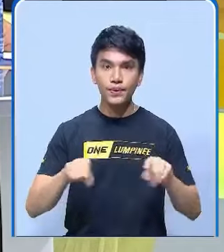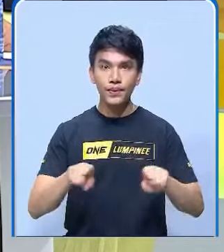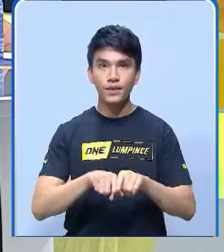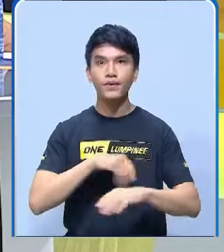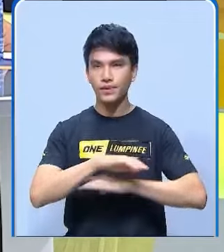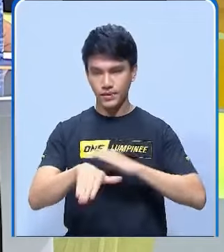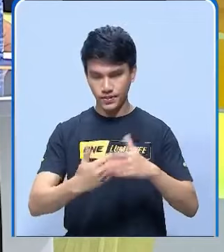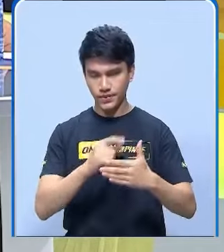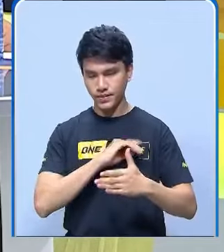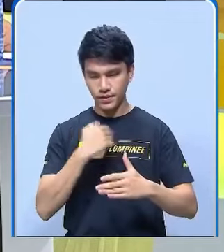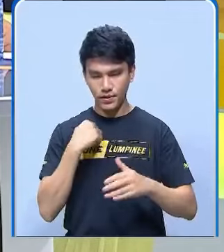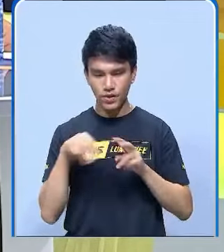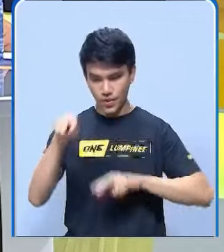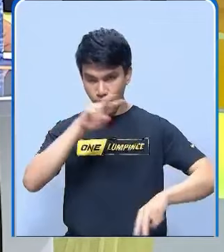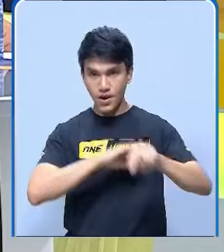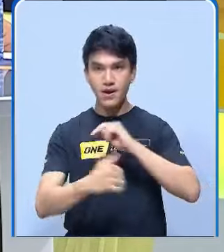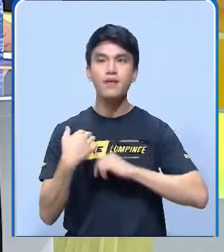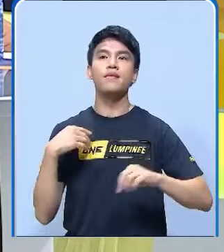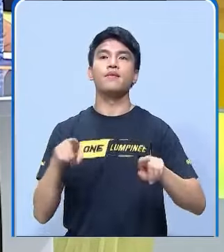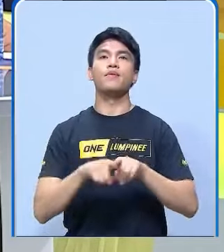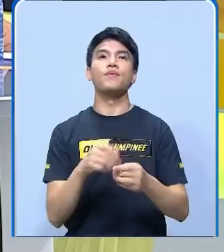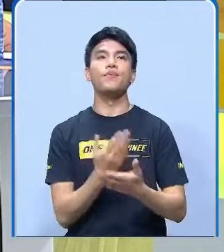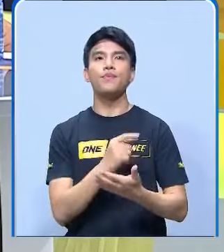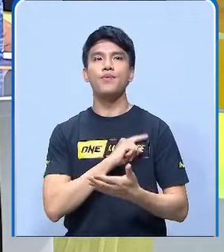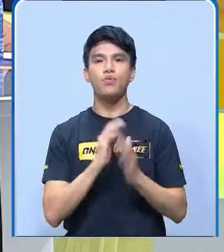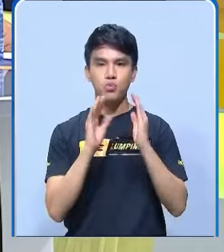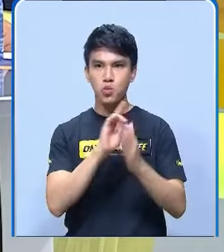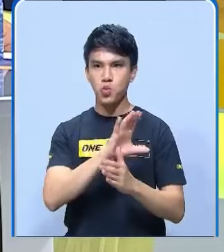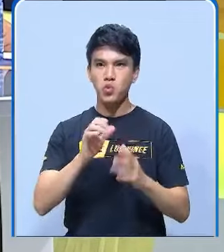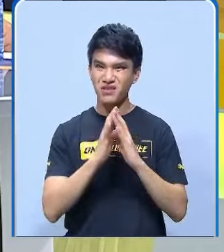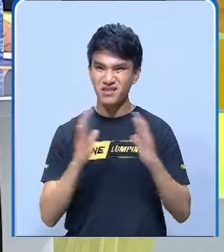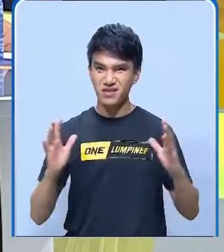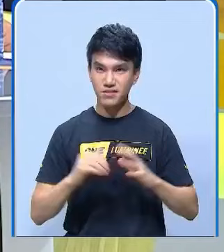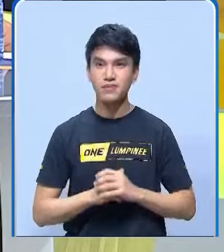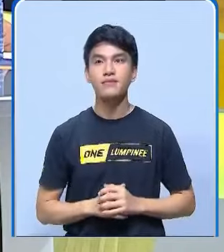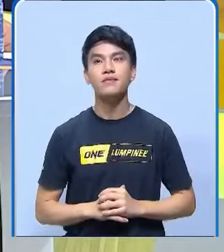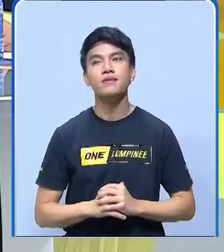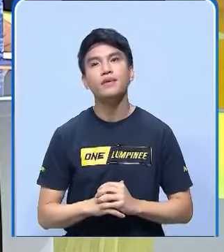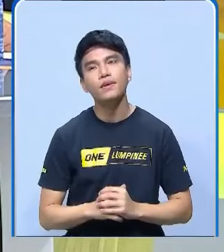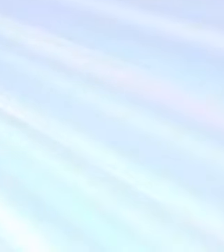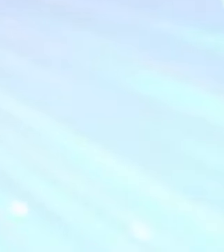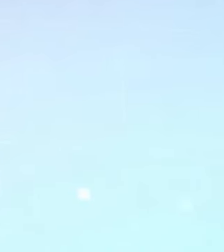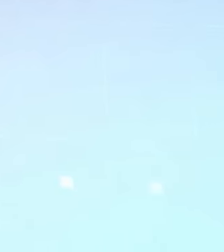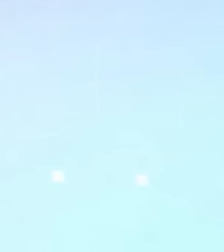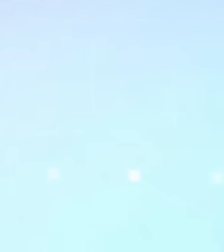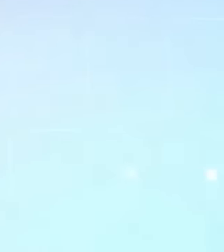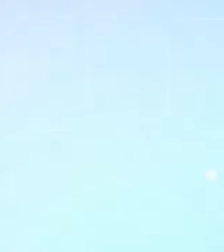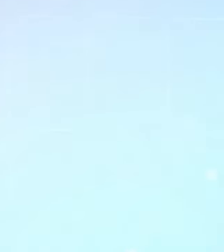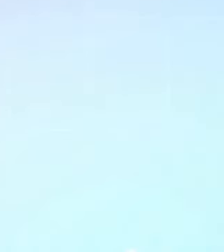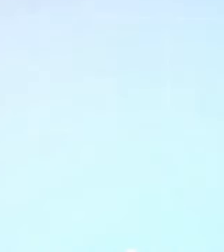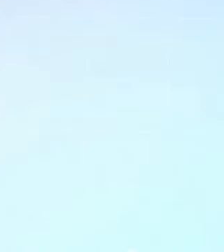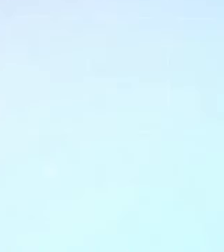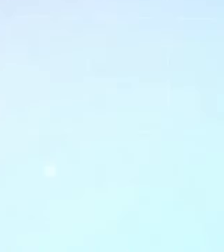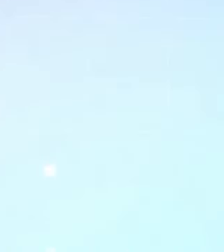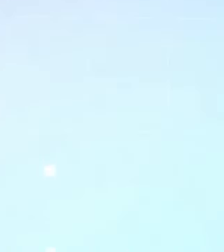ภาระแล้วก็มีคนต้องดูแลนะครับว่าชดเชยกันยังไงเพนักงานเป็นรคนเลยนะอ่ะก็กังวลกันอยู่นะครับทำ